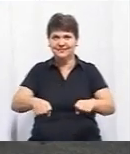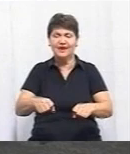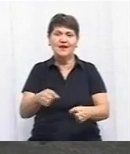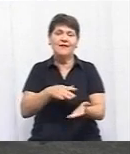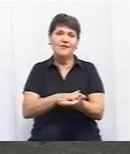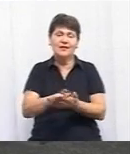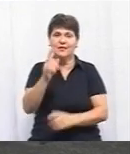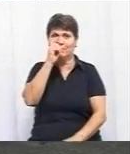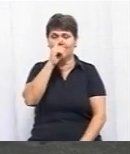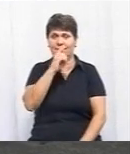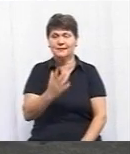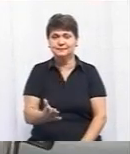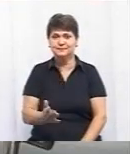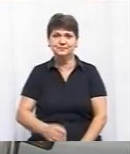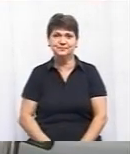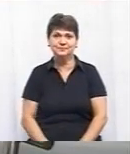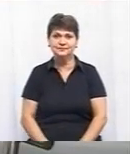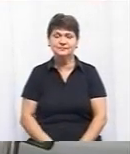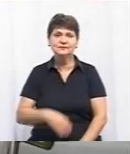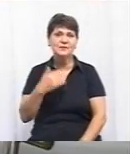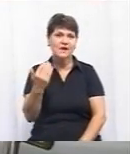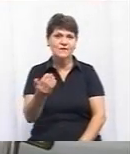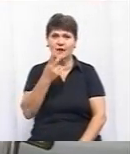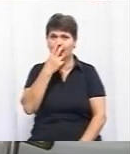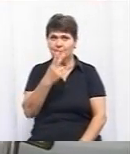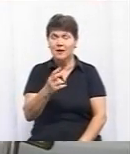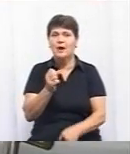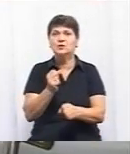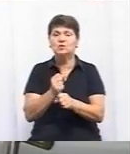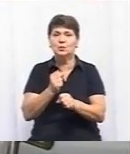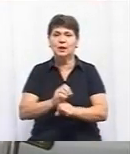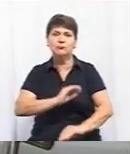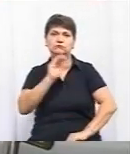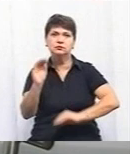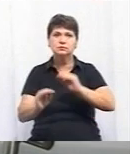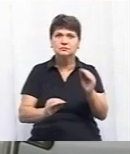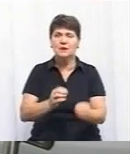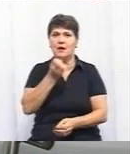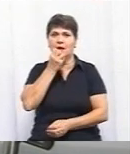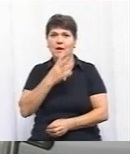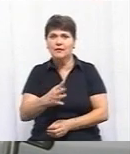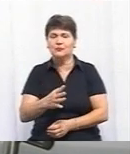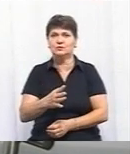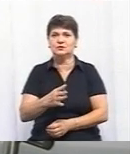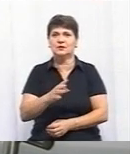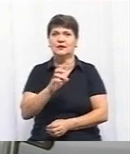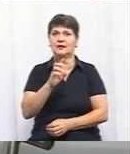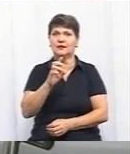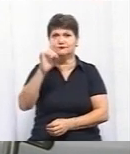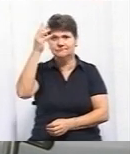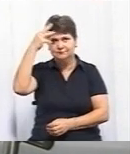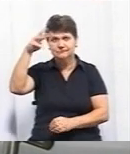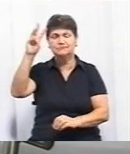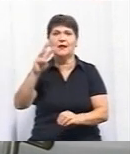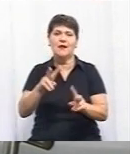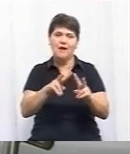на пальне? Так, ну ви бачили, що ми зробили йому брендування. Хороший бренд, брендування теж